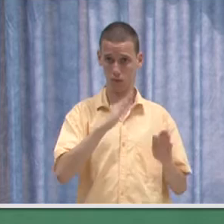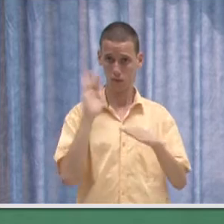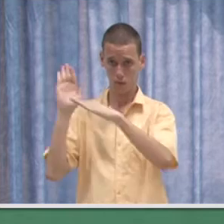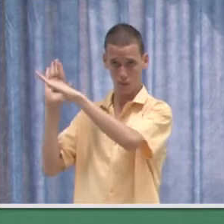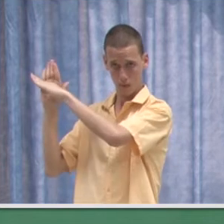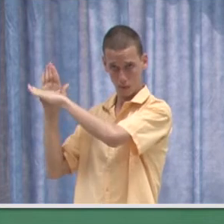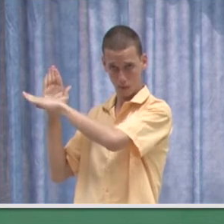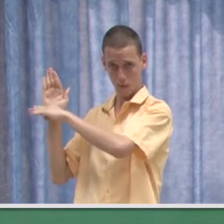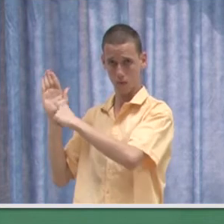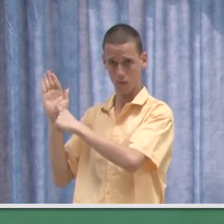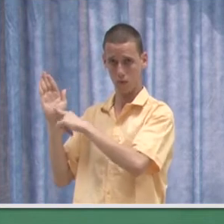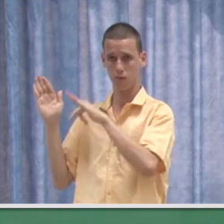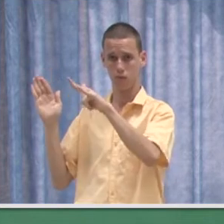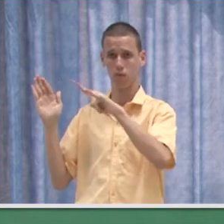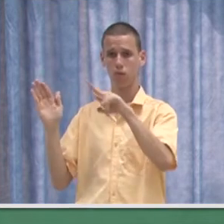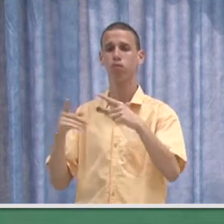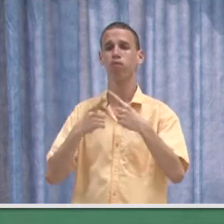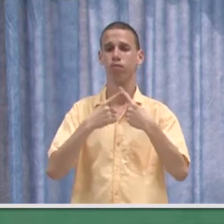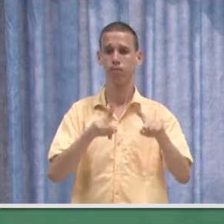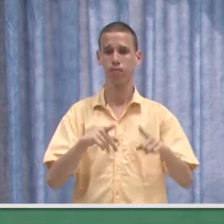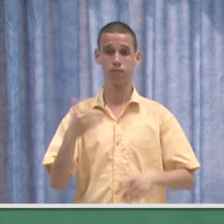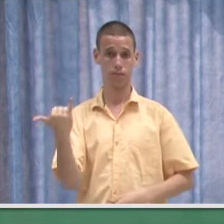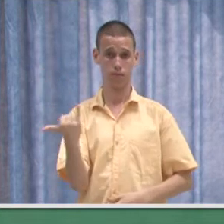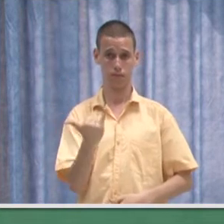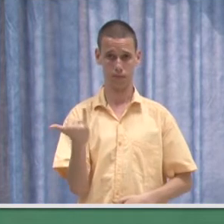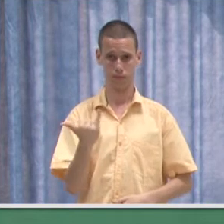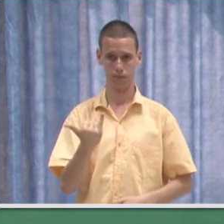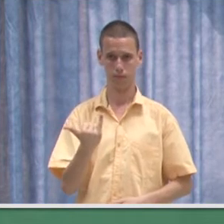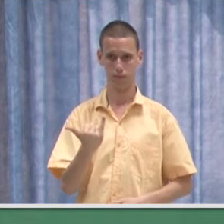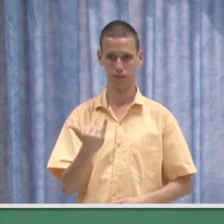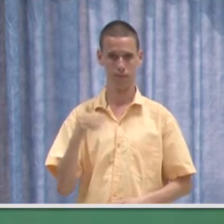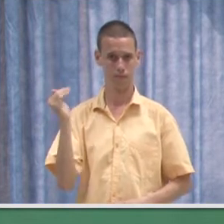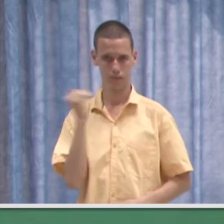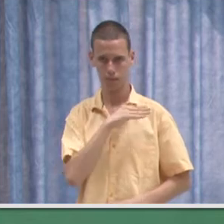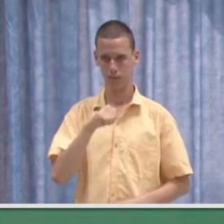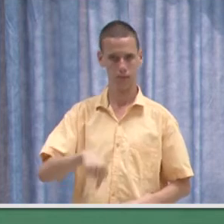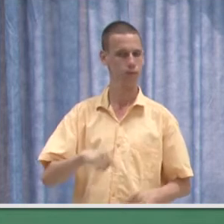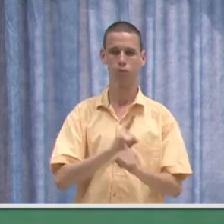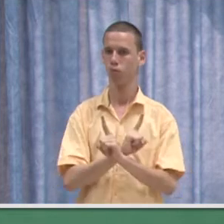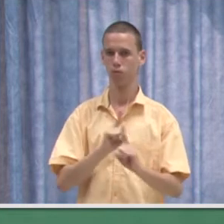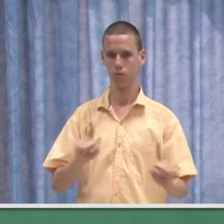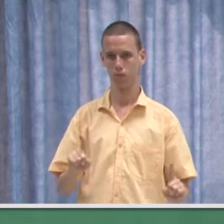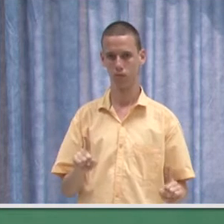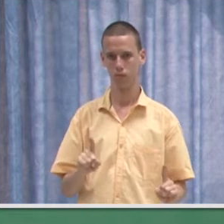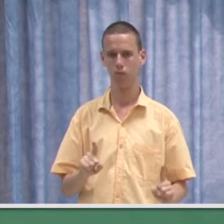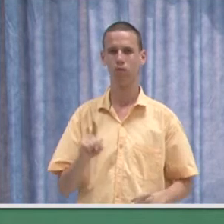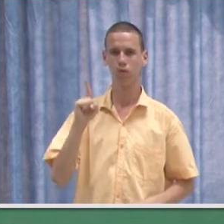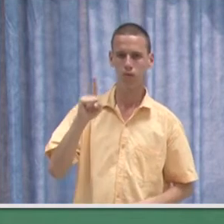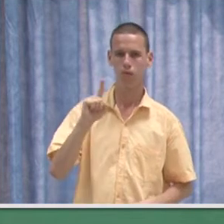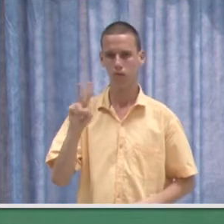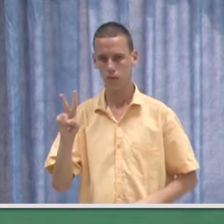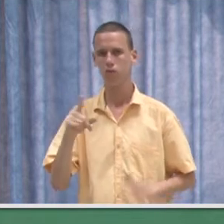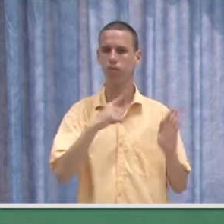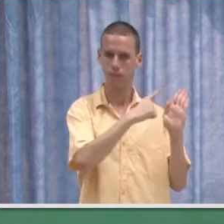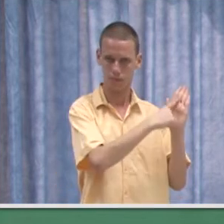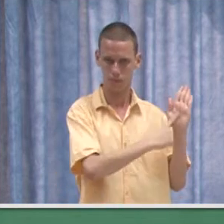même, bon touriste ici, pour plutôt encore un des mois. même si Emirates avec un des autres